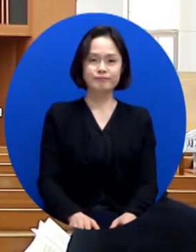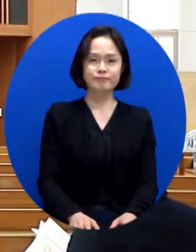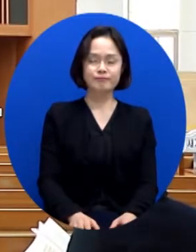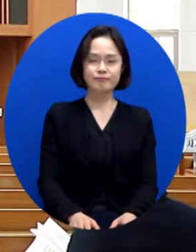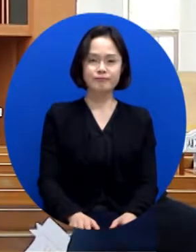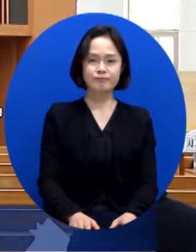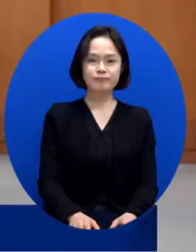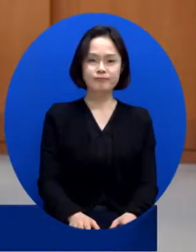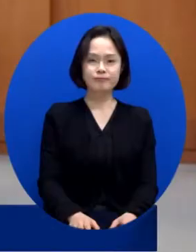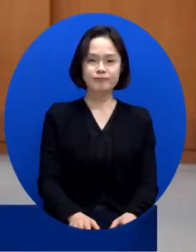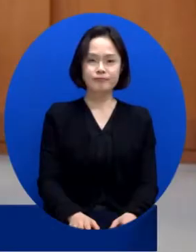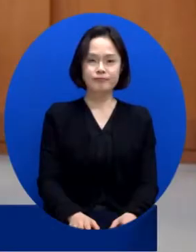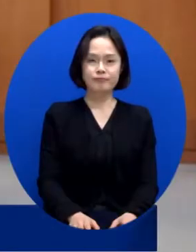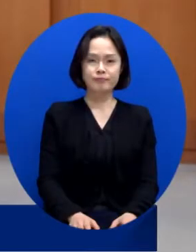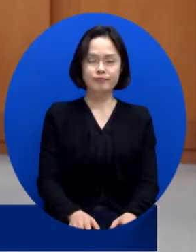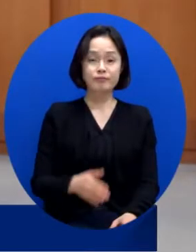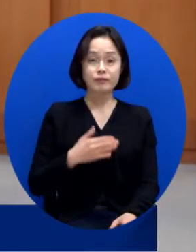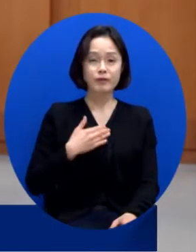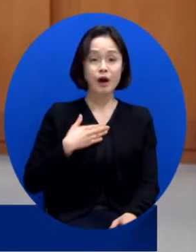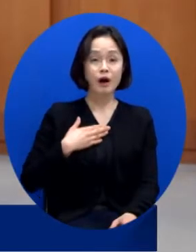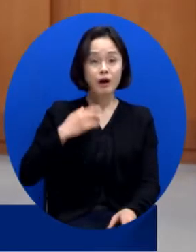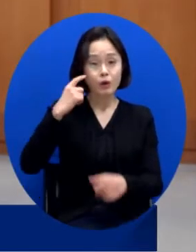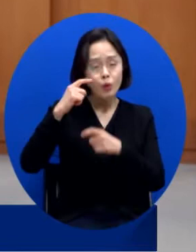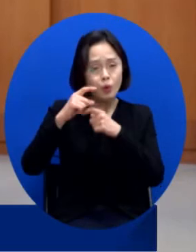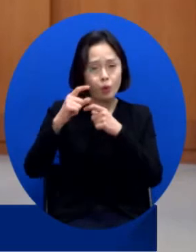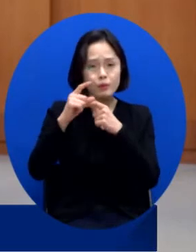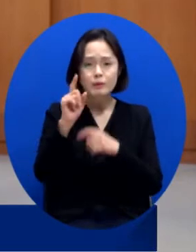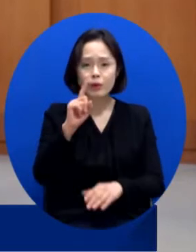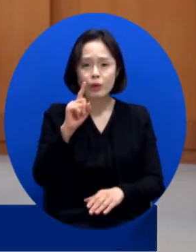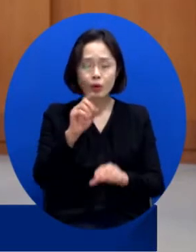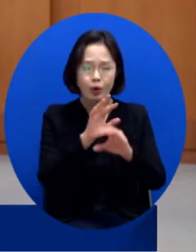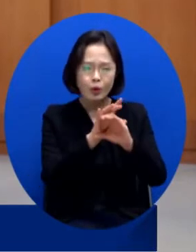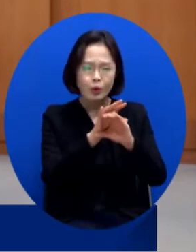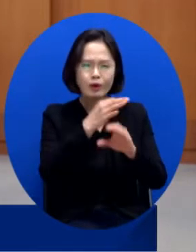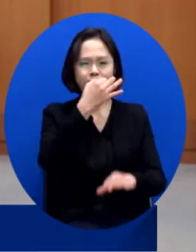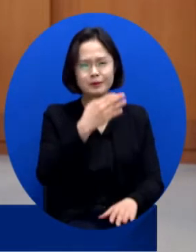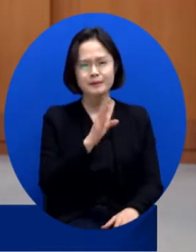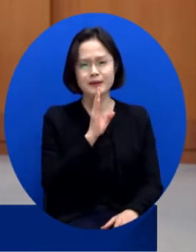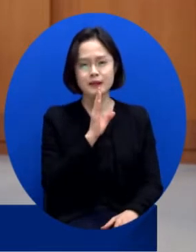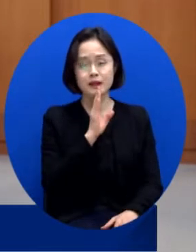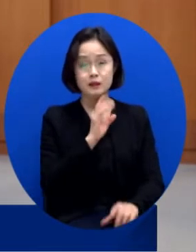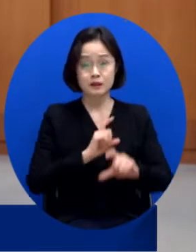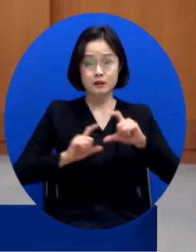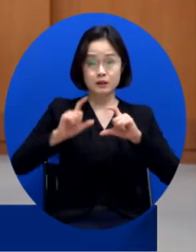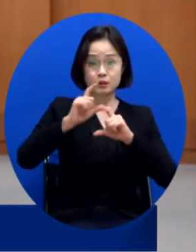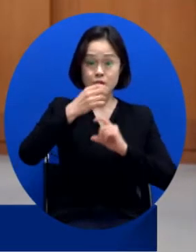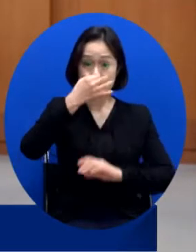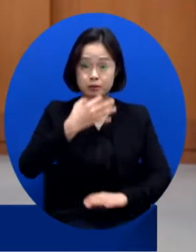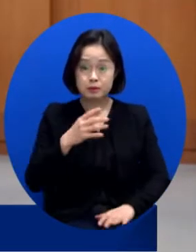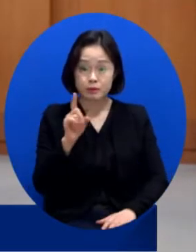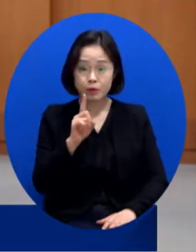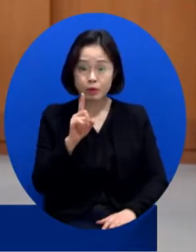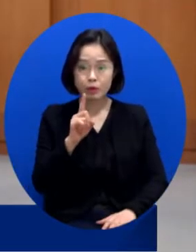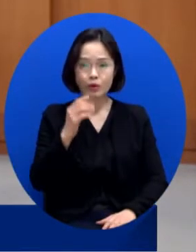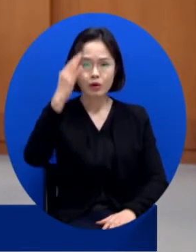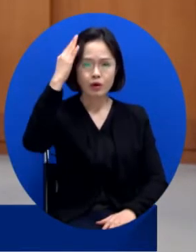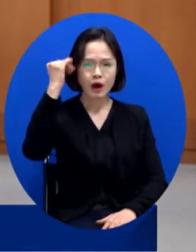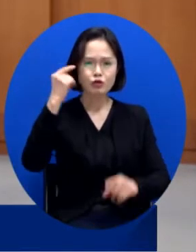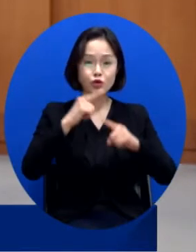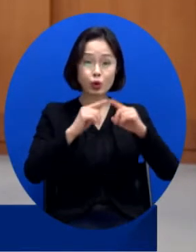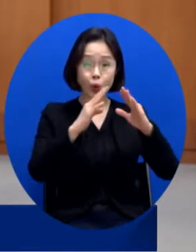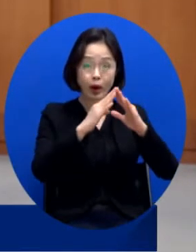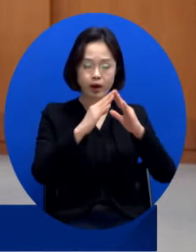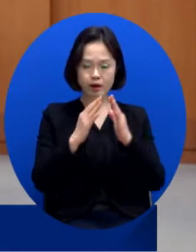회 자로서 느끼는 고민은 그 거에요 코로나가 힘든 보다 더 힘든 것이 이번에 코나 때문에 한국교육 이상이